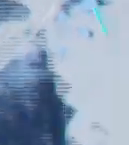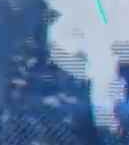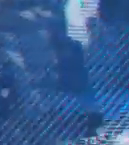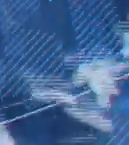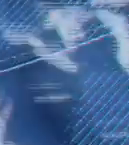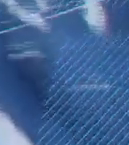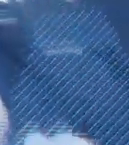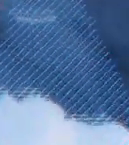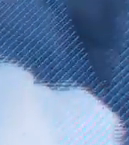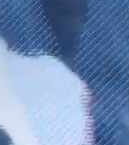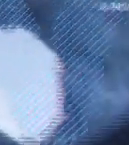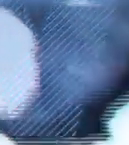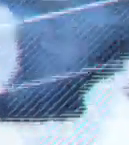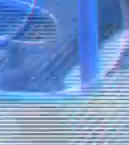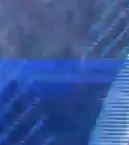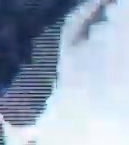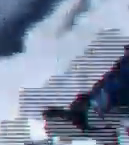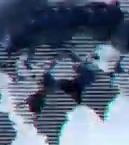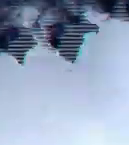아